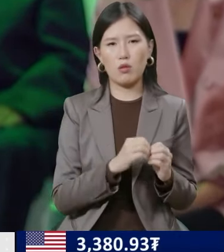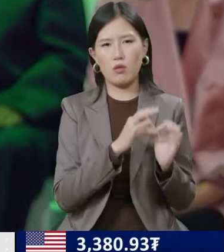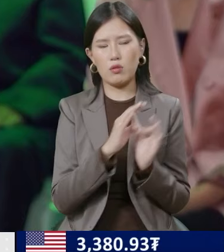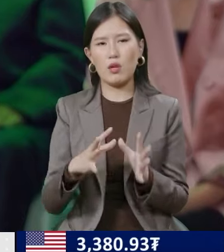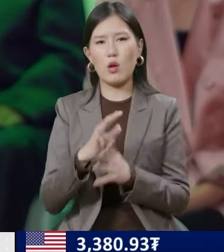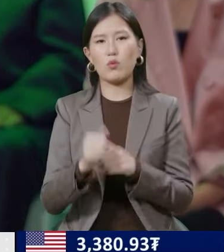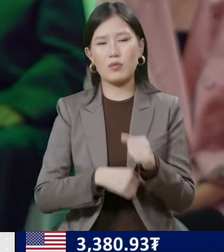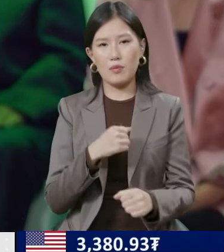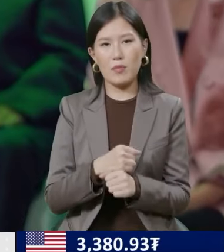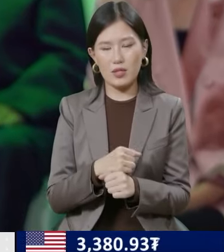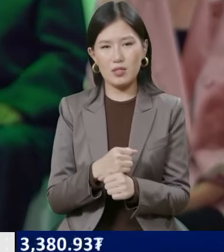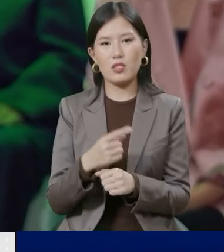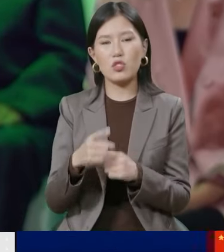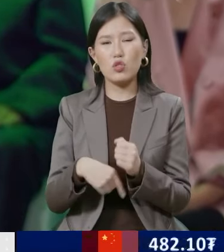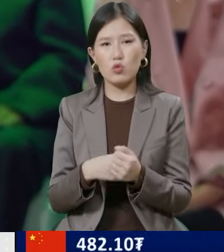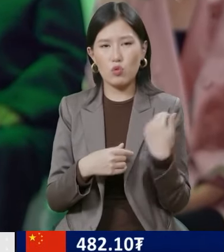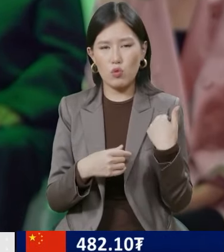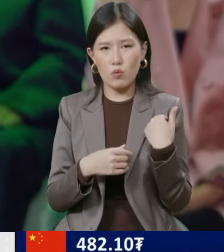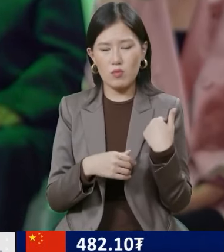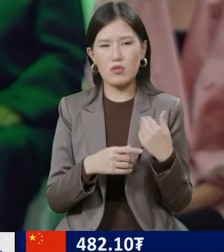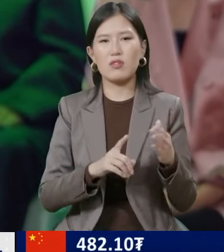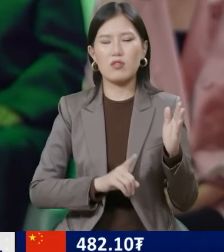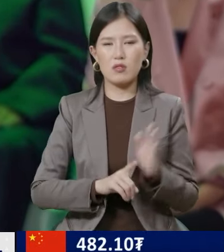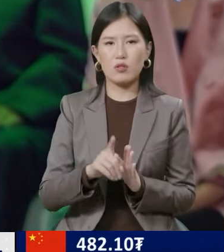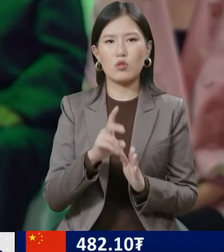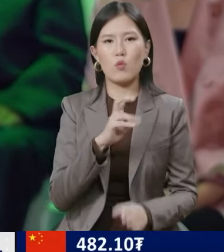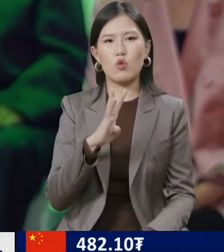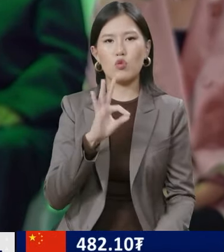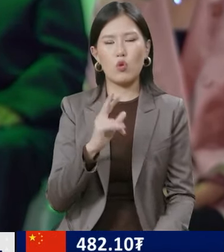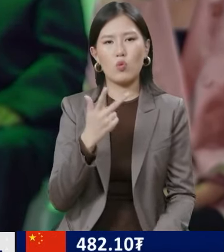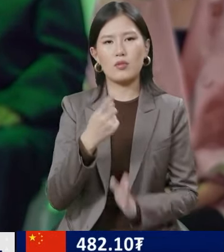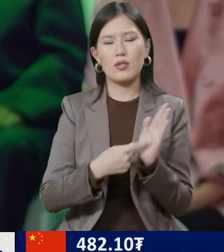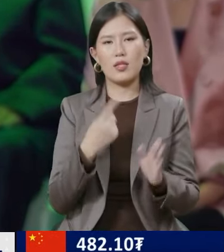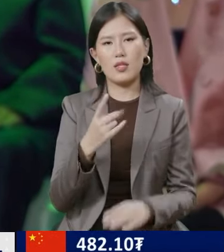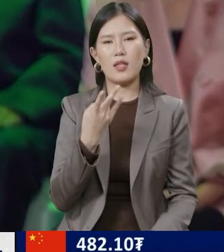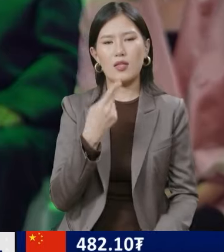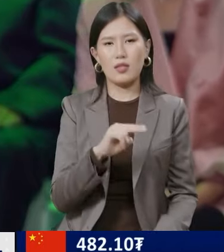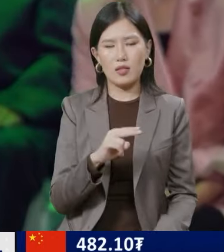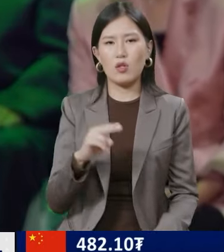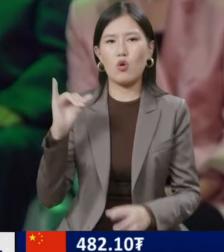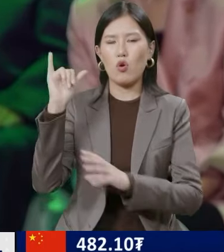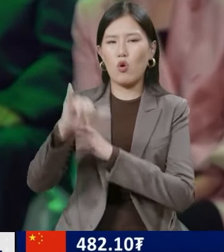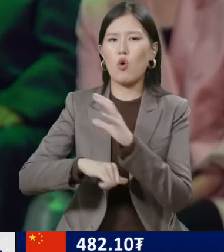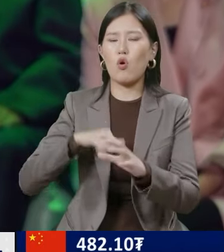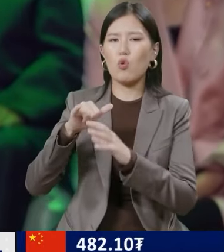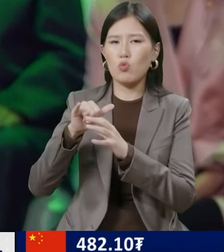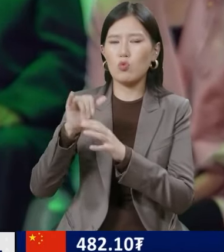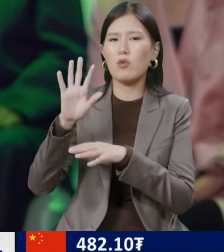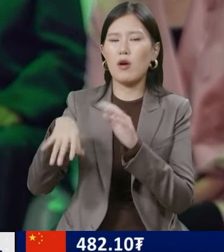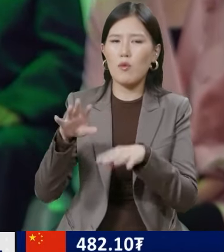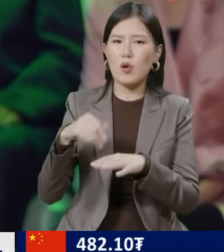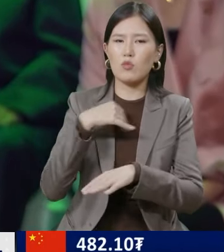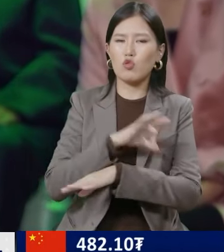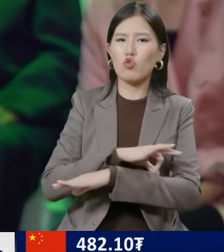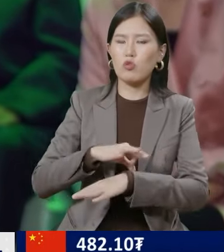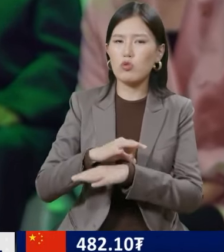байсныг өнгөрсөн жил бид энэ 2024 оны 3-р сарын 1-нд олон улсын нээлттэй тендер зарлаж метроны